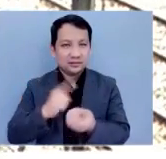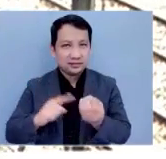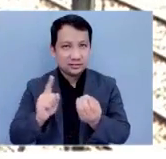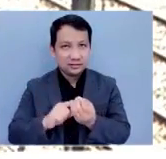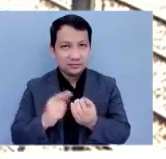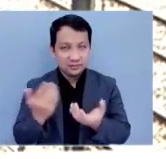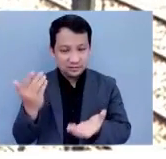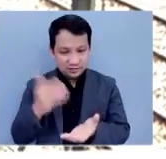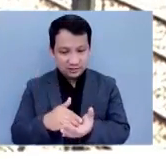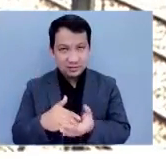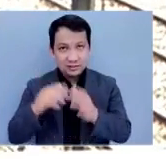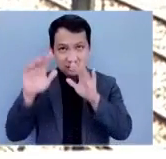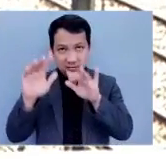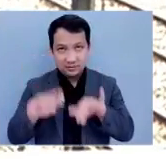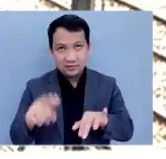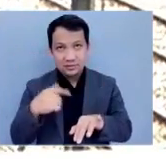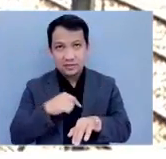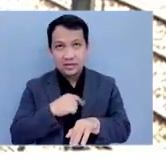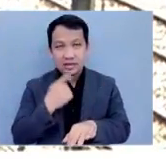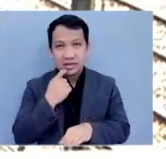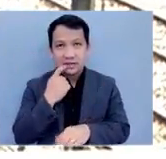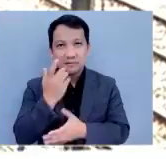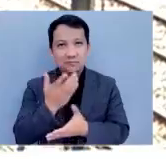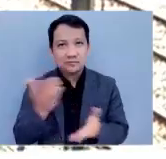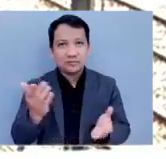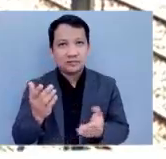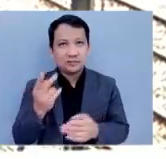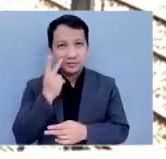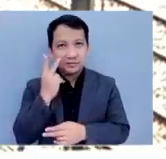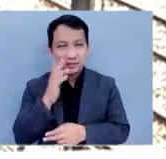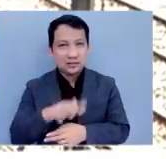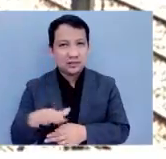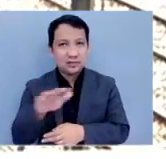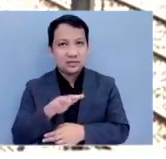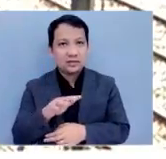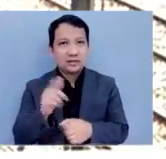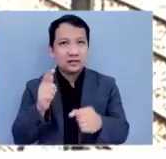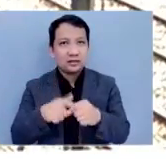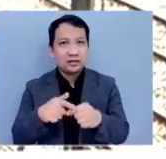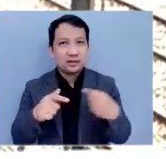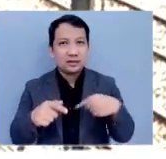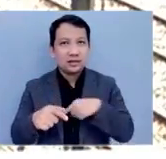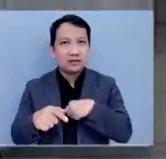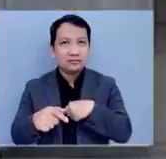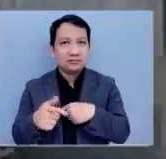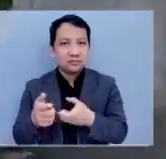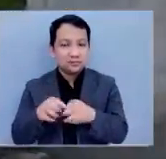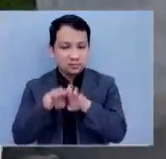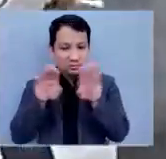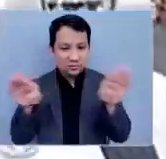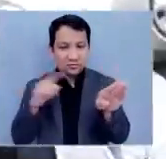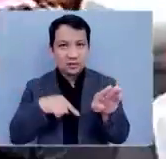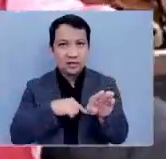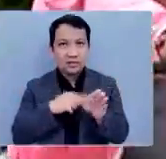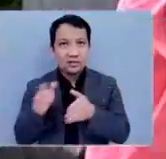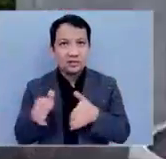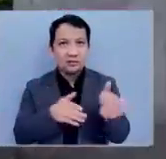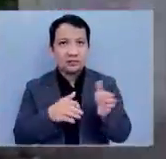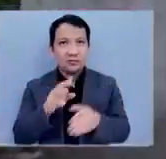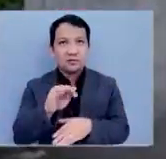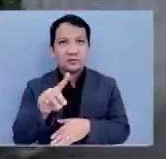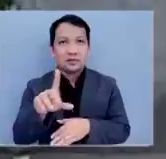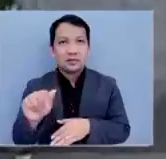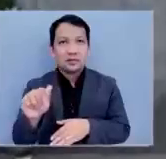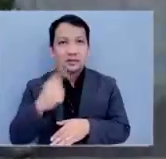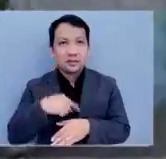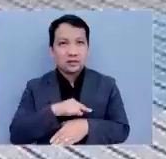abutan sila ng ulan sa daan. Pero kanina, may mga nakapanayam tayong mga gasolinahan na bukas daw sa plano ng MMDA. May nakatalaga